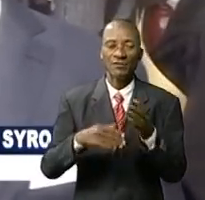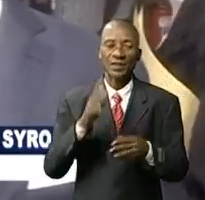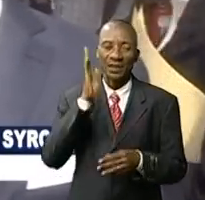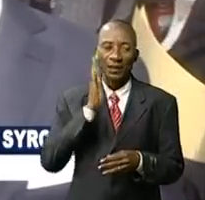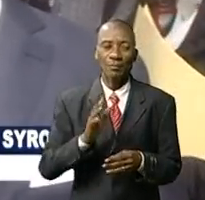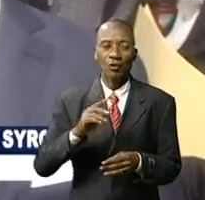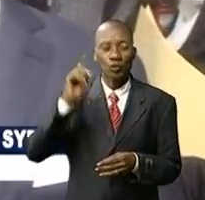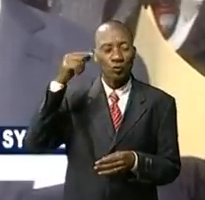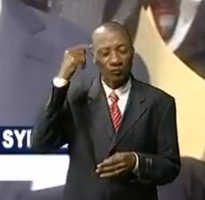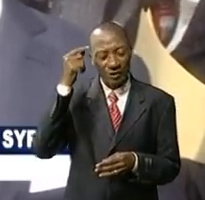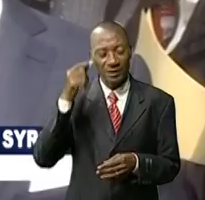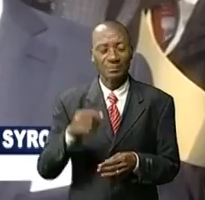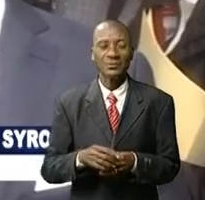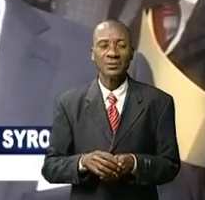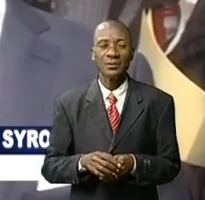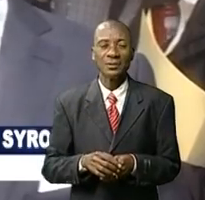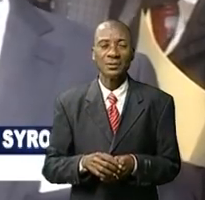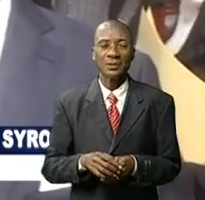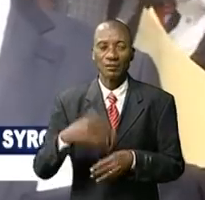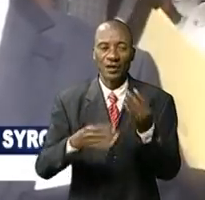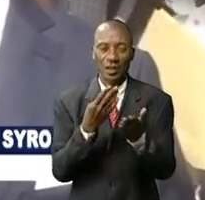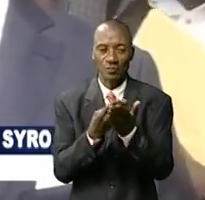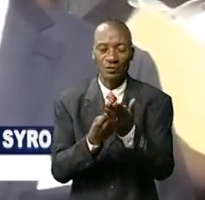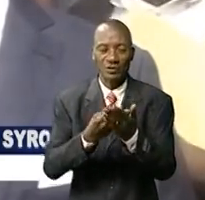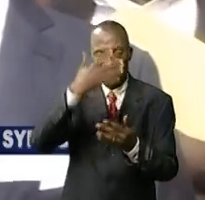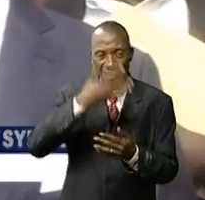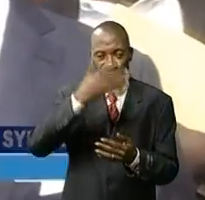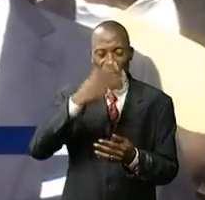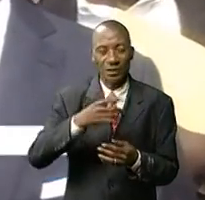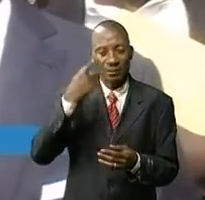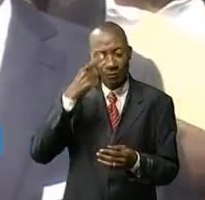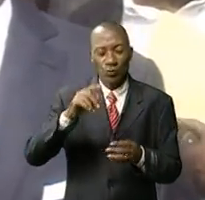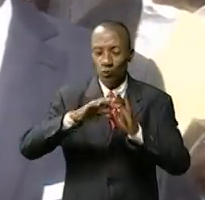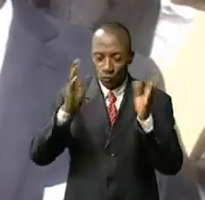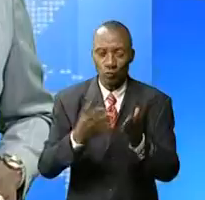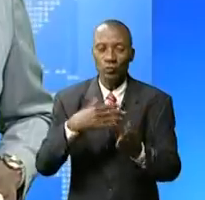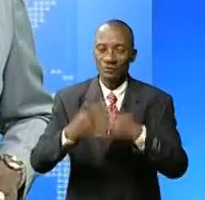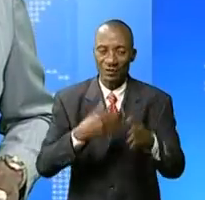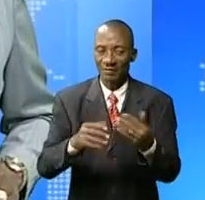budget qui soit transparent et responsable pour que les personnes qui vont l'exécuter soient également responsables.